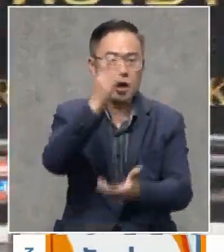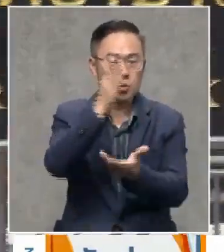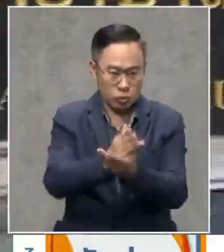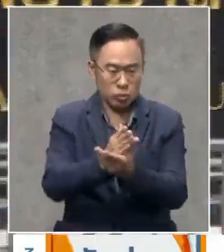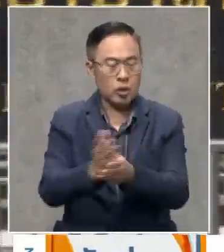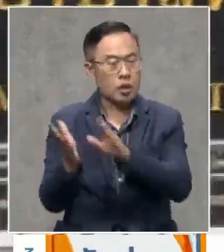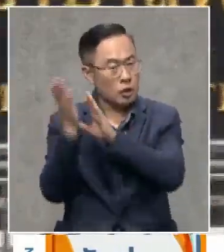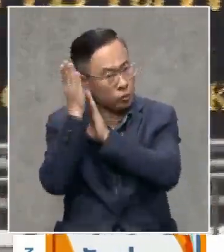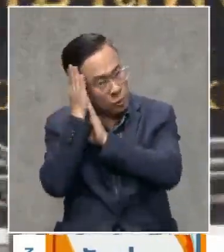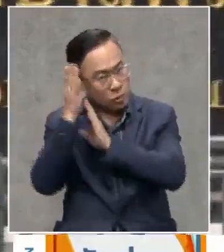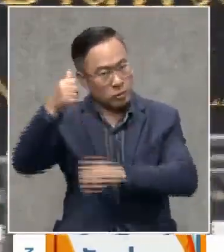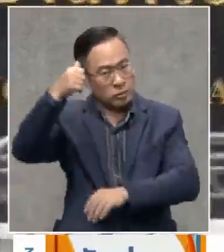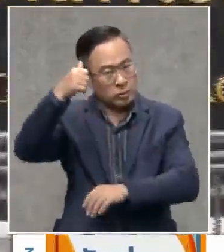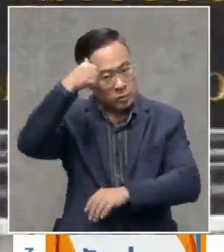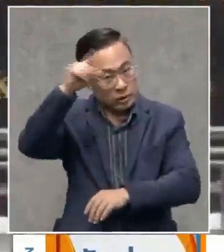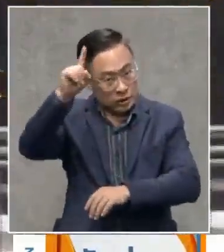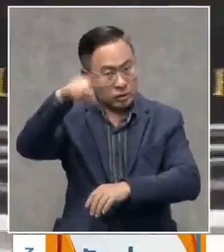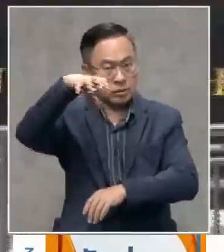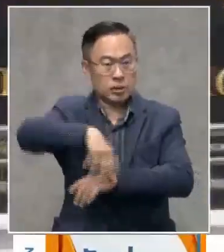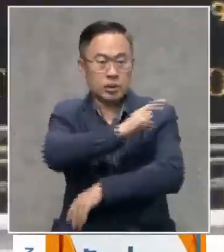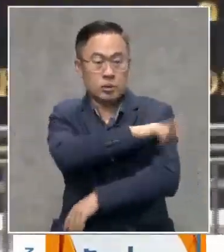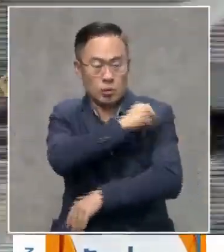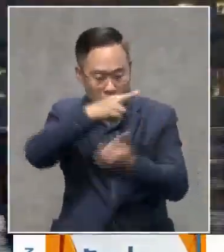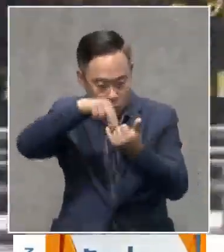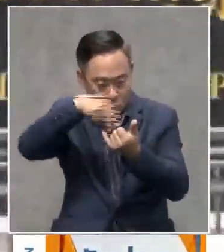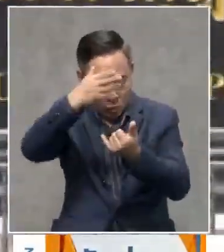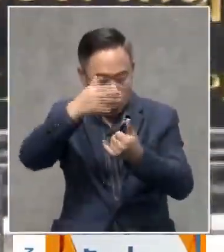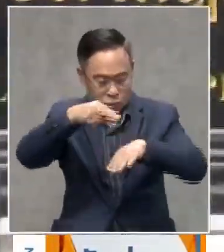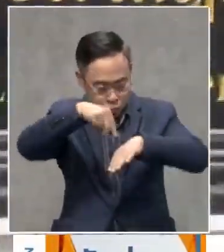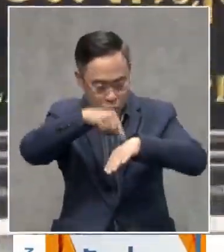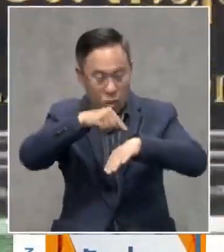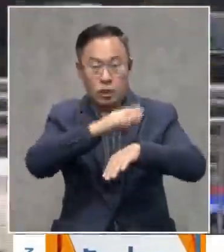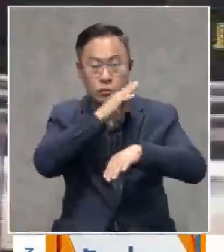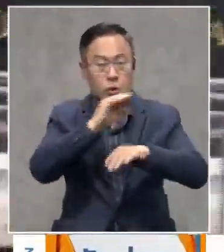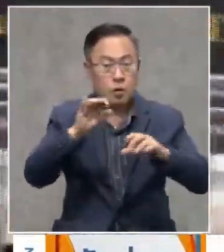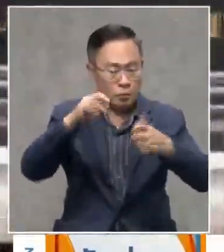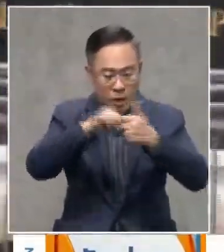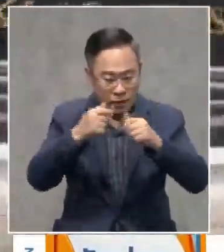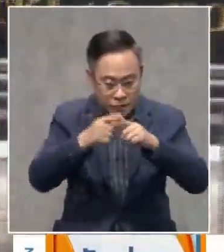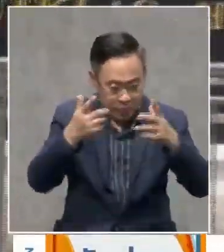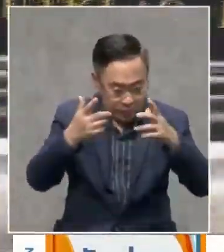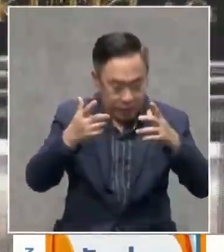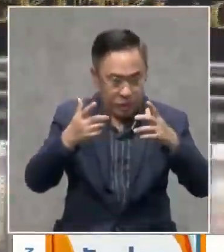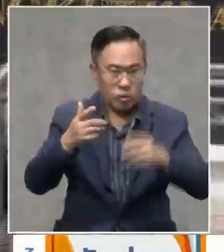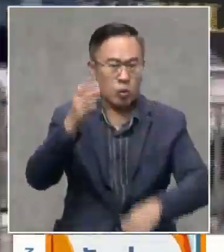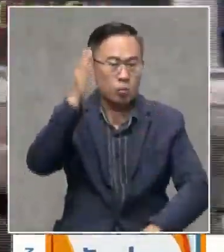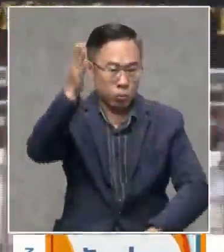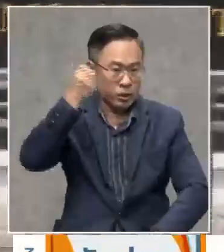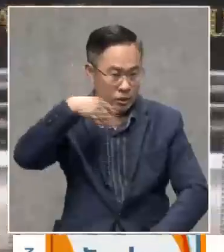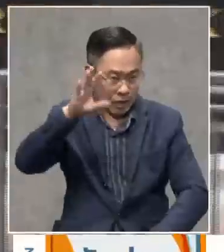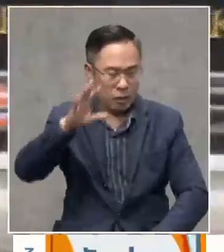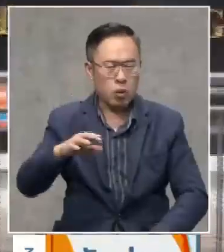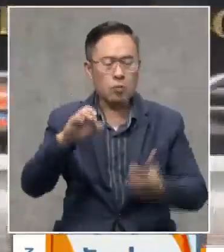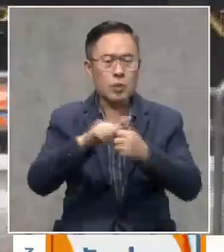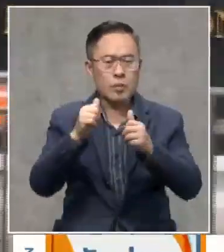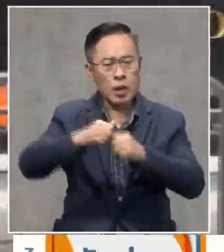1คืนค่ะเพื่อติดตามอาการหากไม่พบความผิดปกติเดี๋ยวพรุ่งนี้กลับบ้านได้นะคะคือมือขวาเนี่ยบวมตุ่ยมา